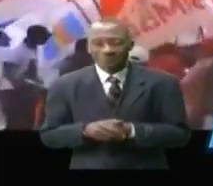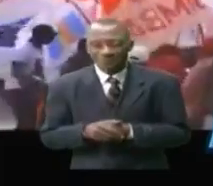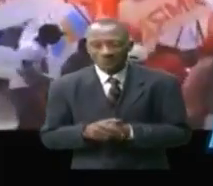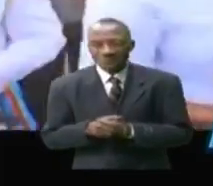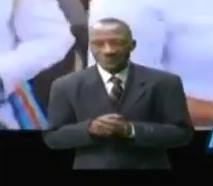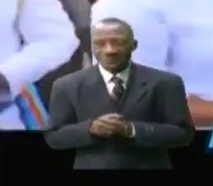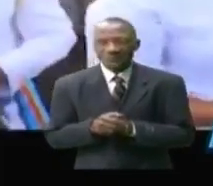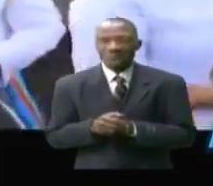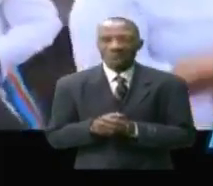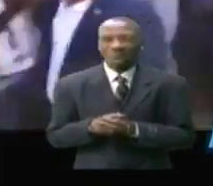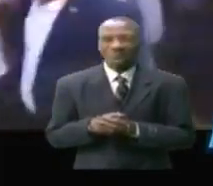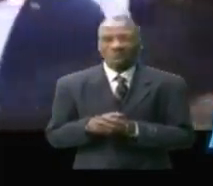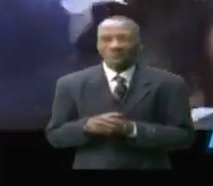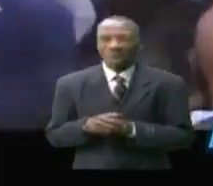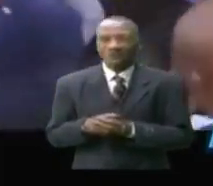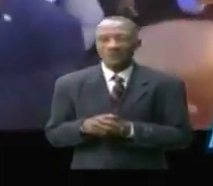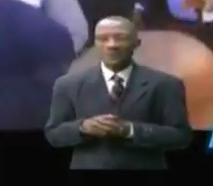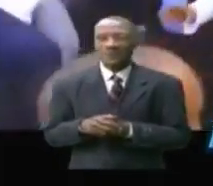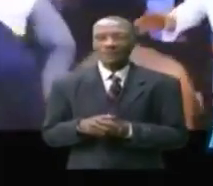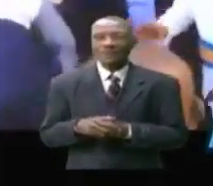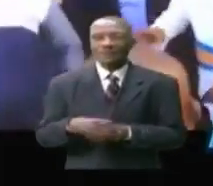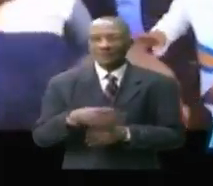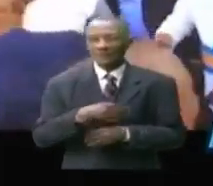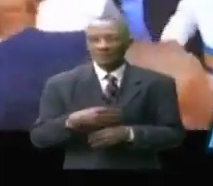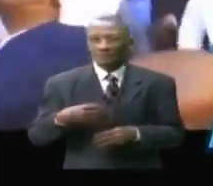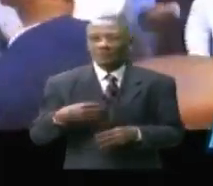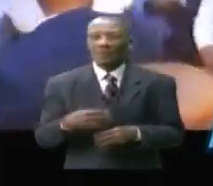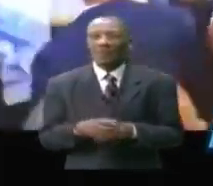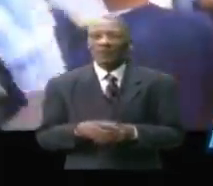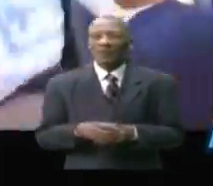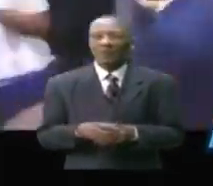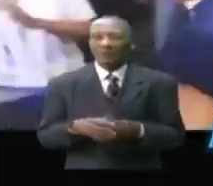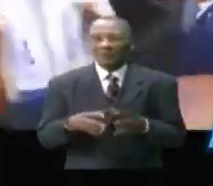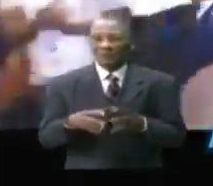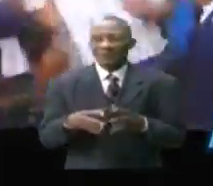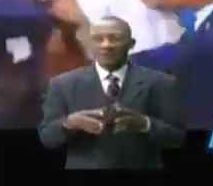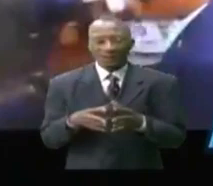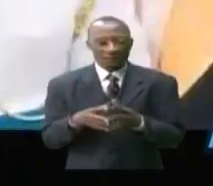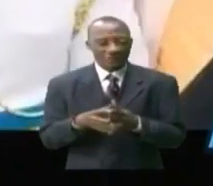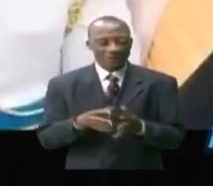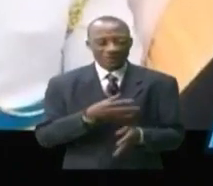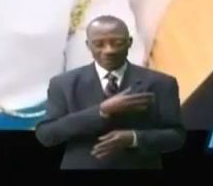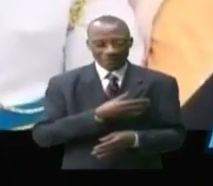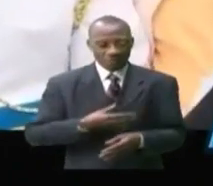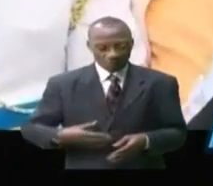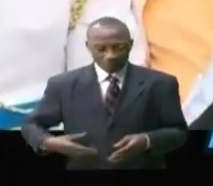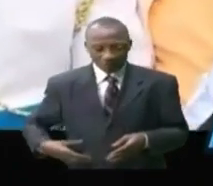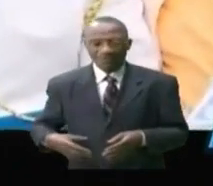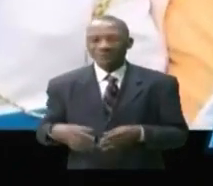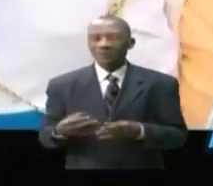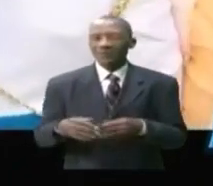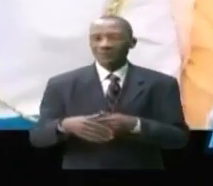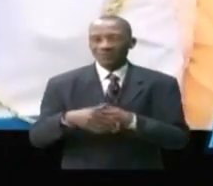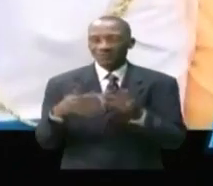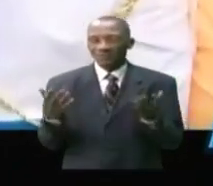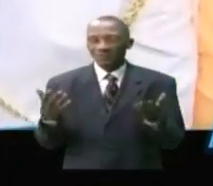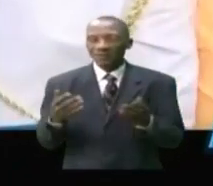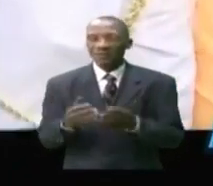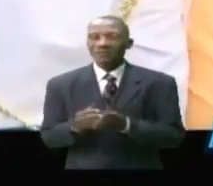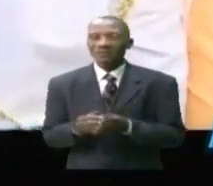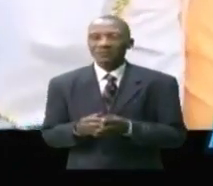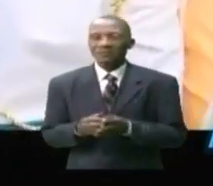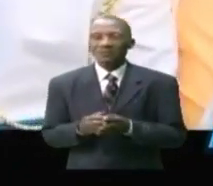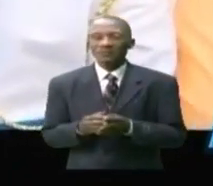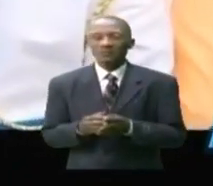le matin pour étancher leur soif de revoir celle qui transforme au quotidien la province du Cobalt. Devant la presse,